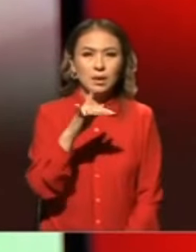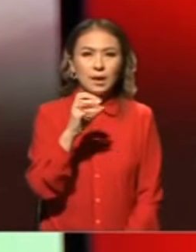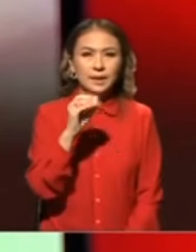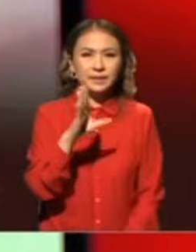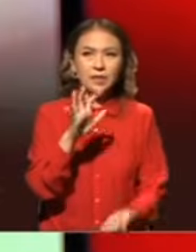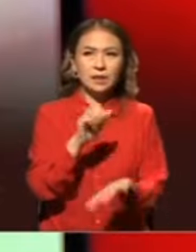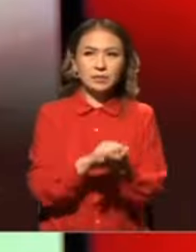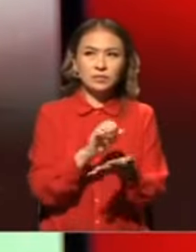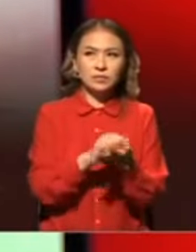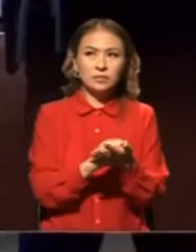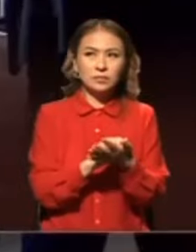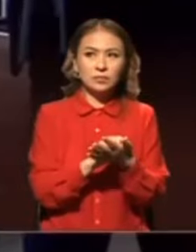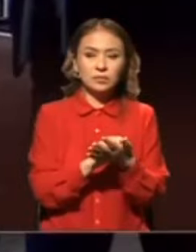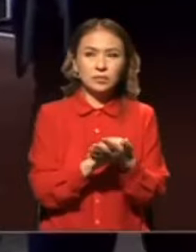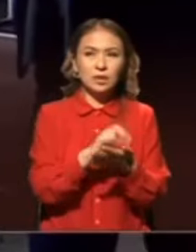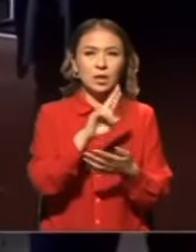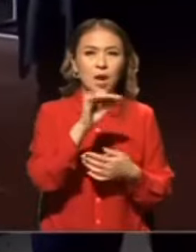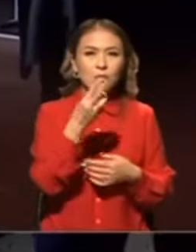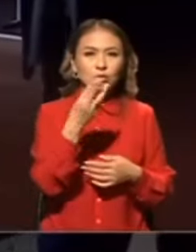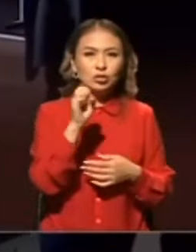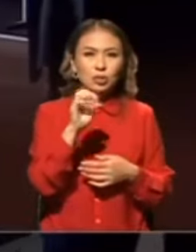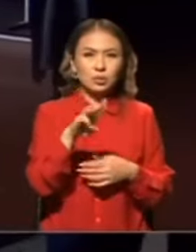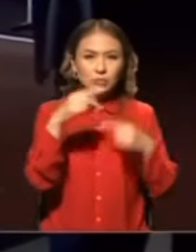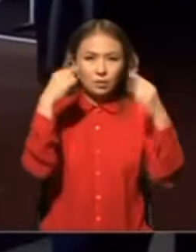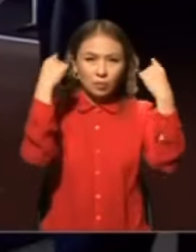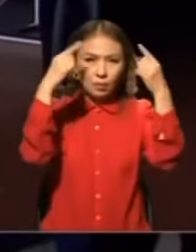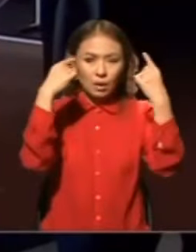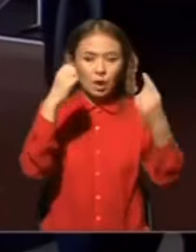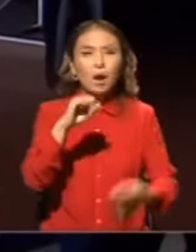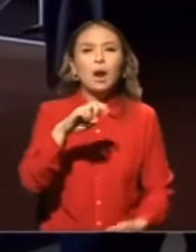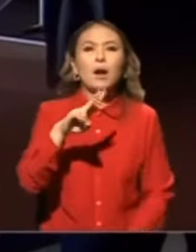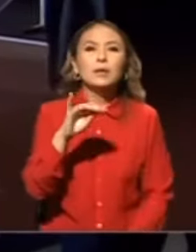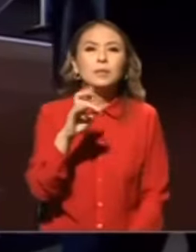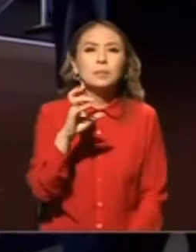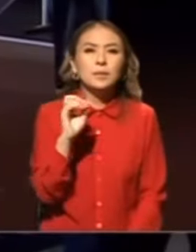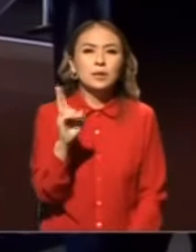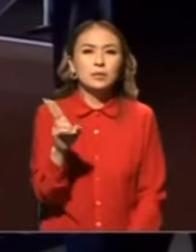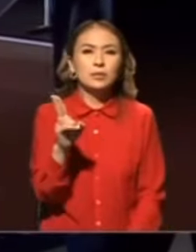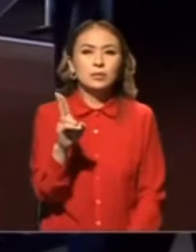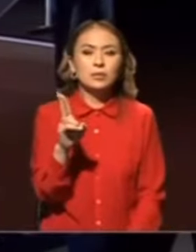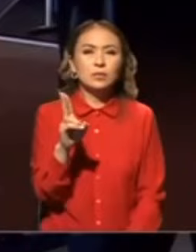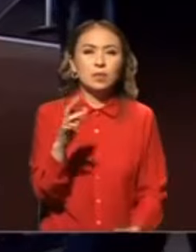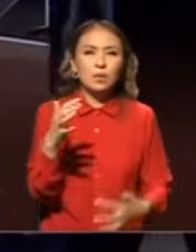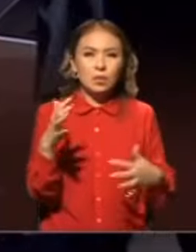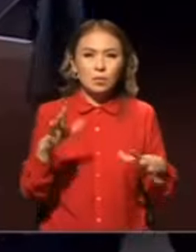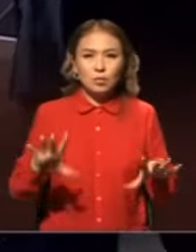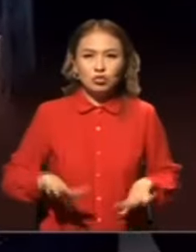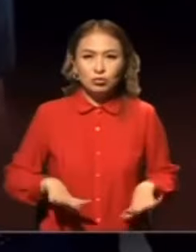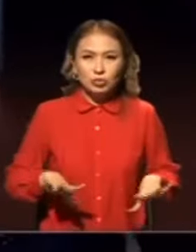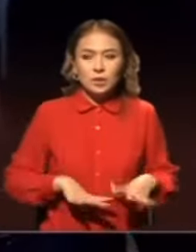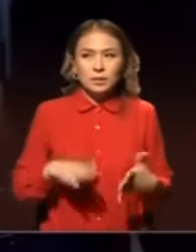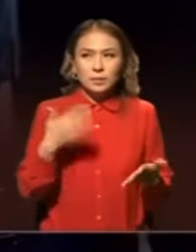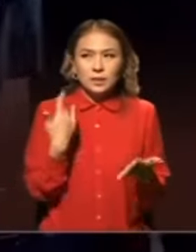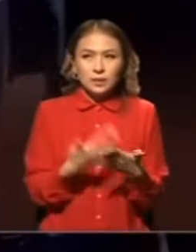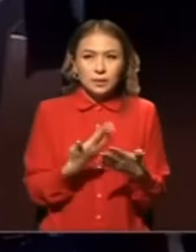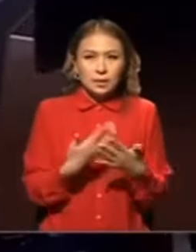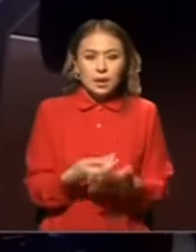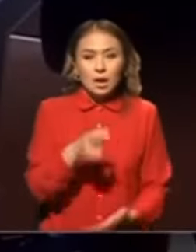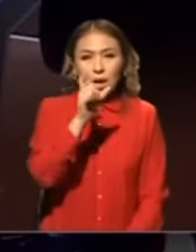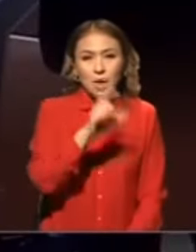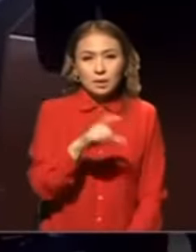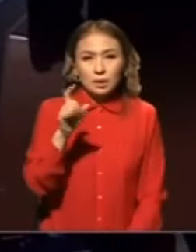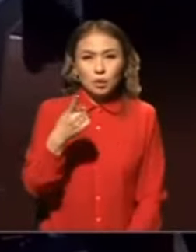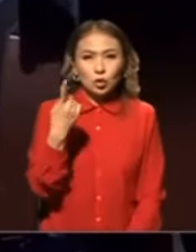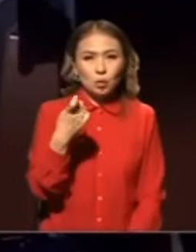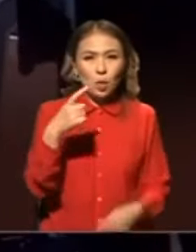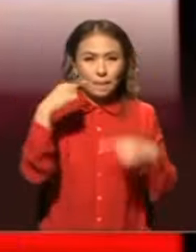жатыр. Қамшат қоймен, ал кім Әлібек жаңа Мұғалжар жылқыларымен. Мысалы, адамға 100 қой